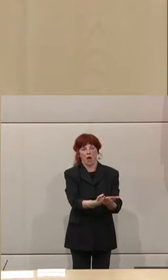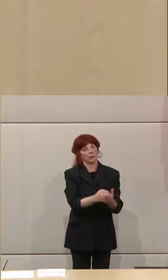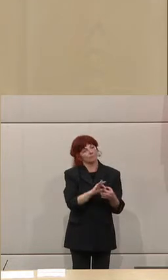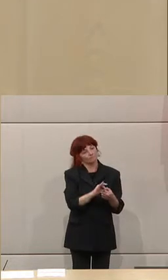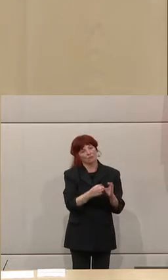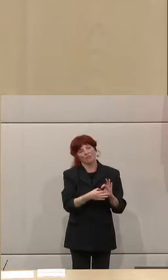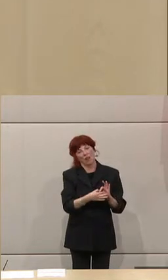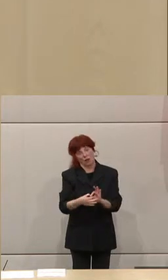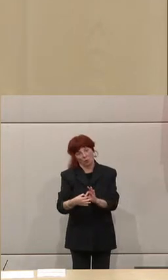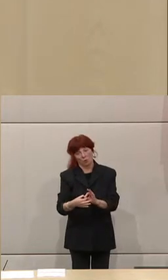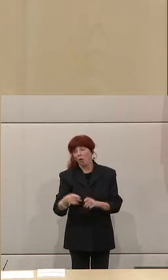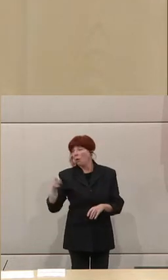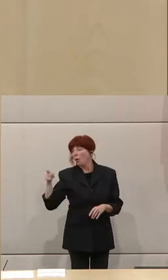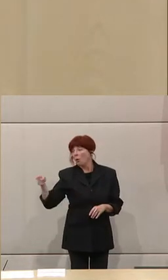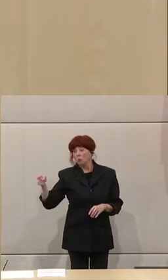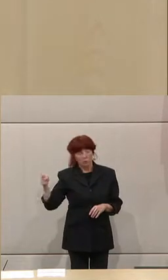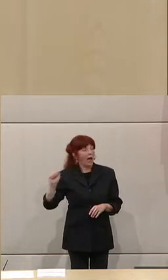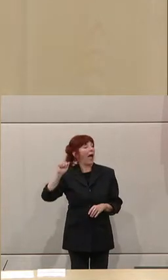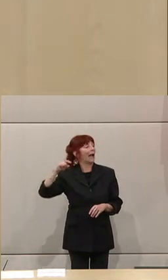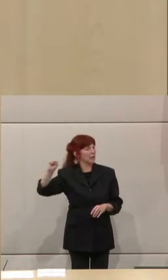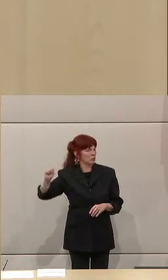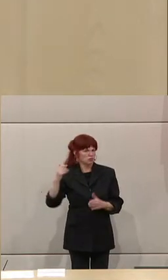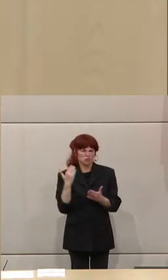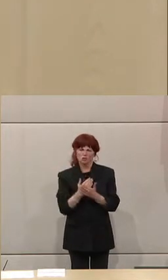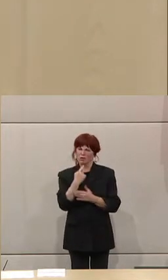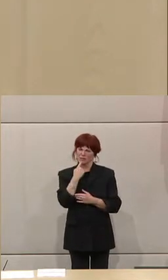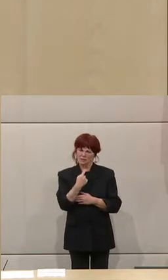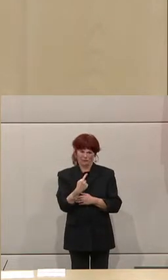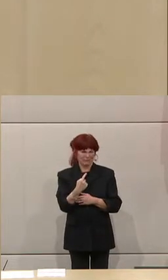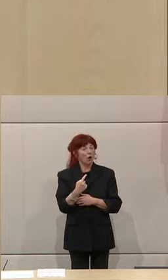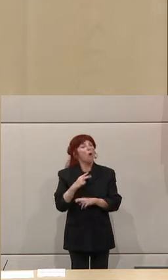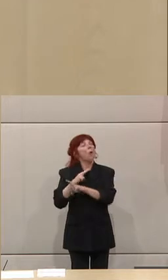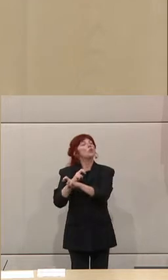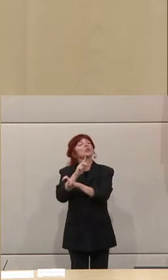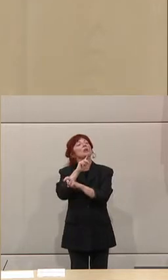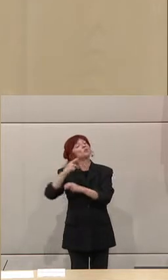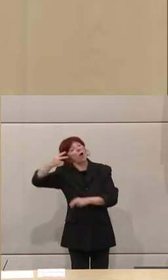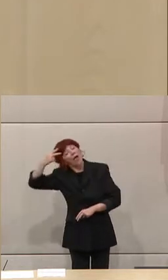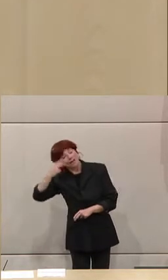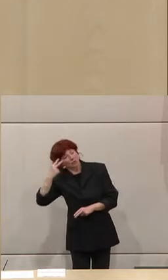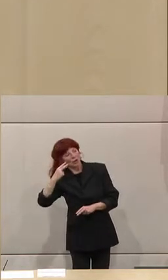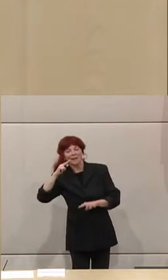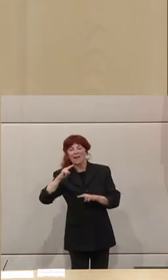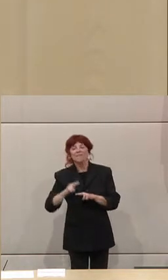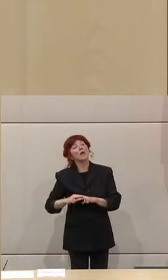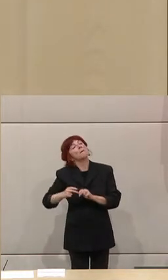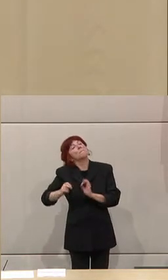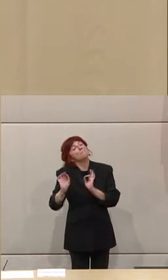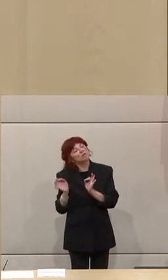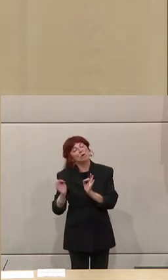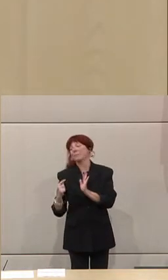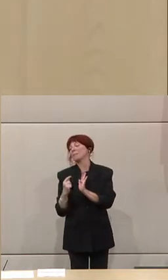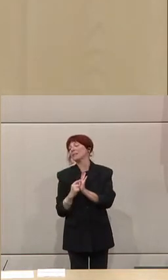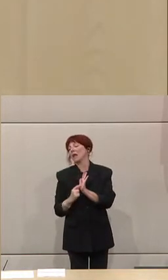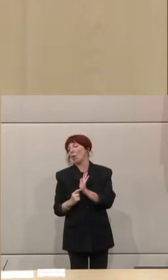AGES hat da eindeutig gesagt, dass wir in Österreich nur dann zustimmen, wenn gewisse Bedingungen erfüllt werden. Hier gehört